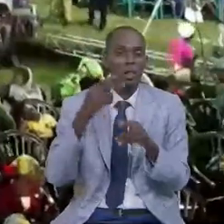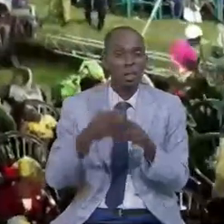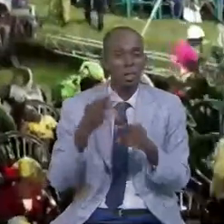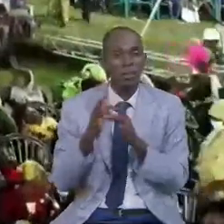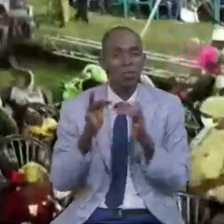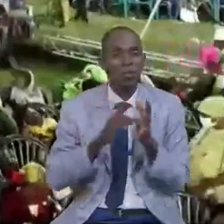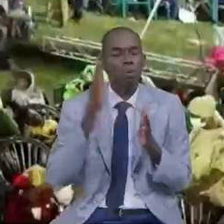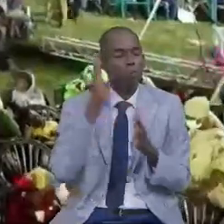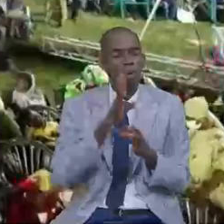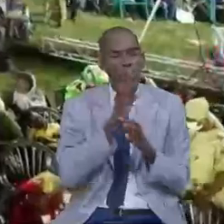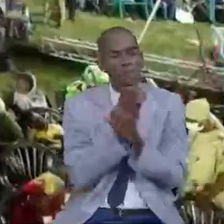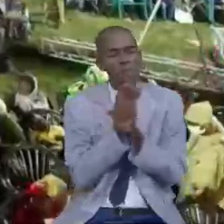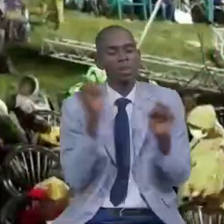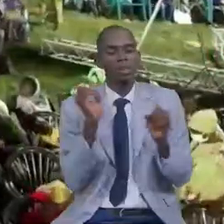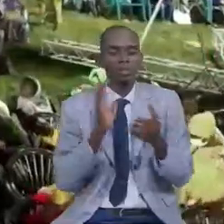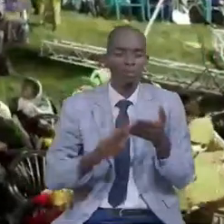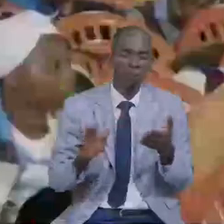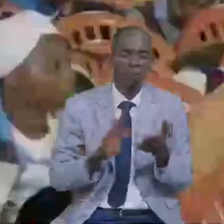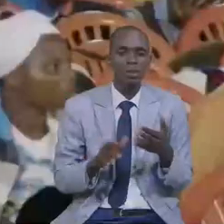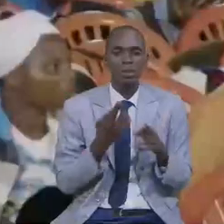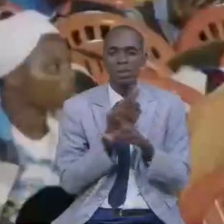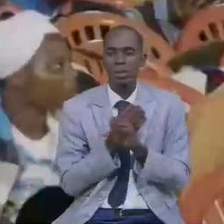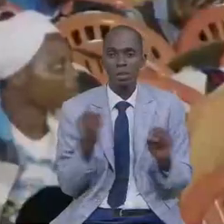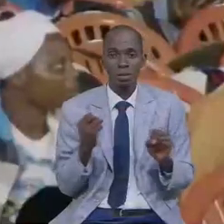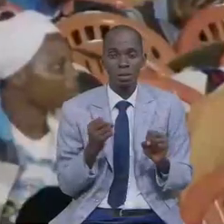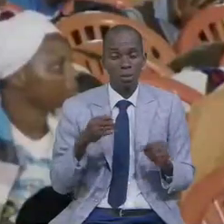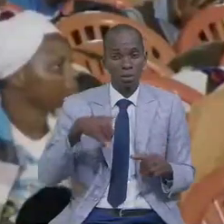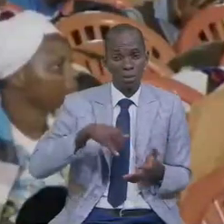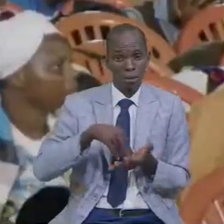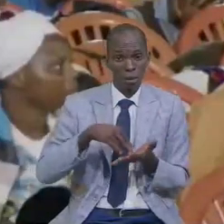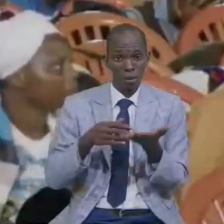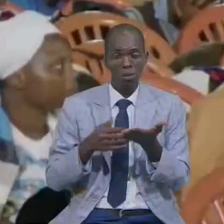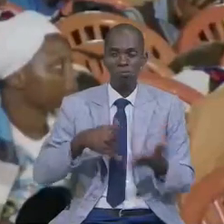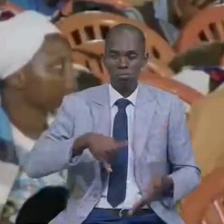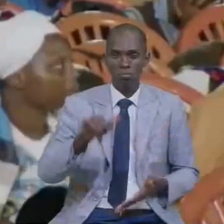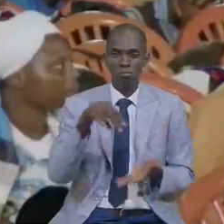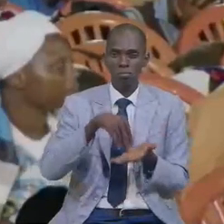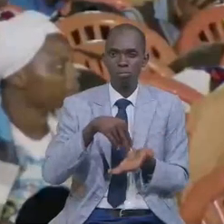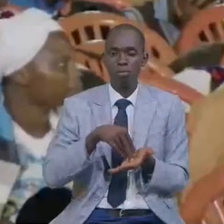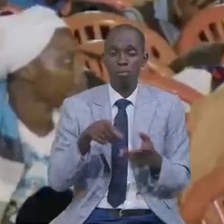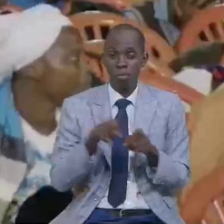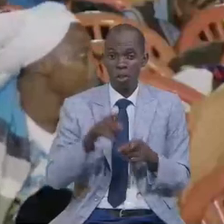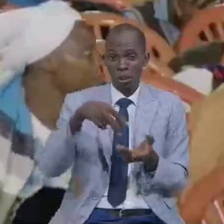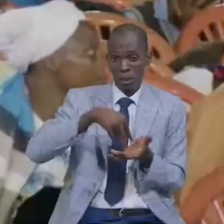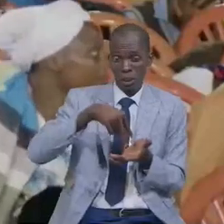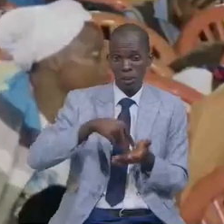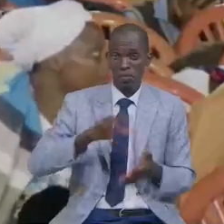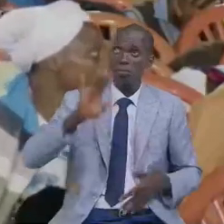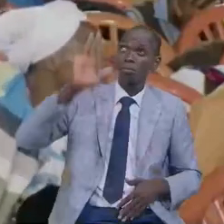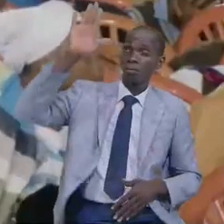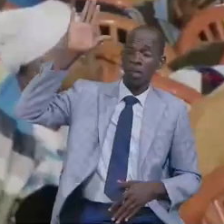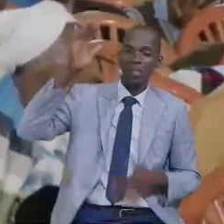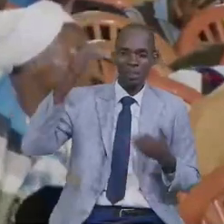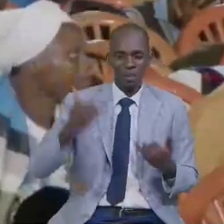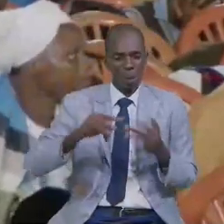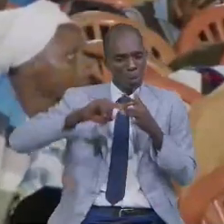sera pardonné, sera racheté. Debout là-bas. Comme tu es debout, parle au Seigneur de ta bouche